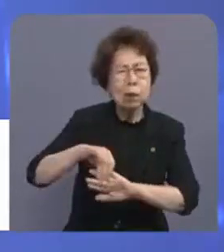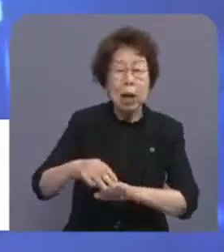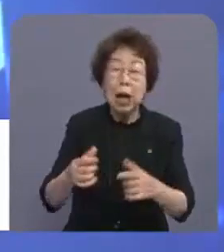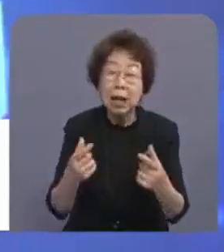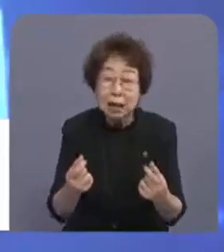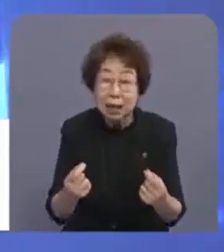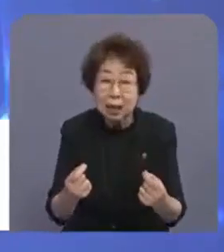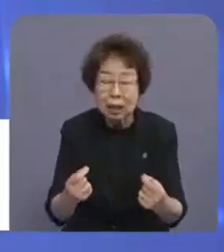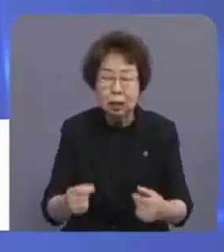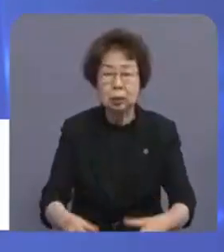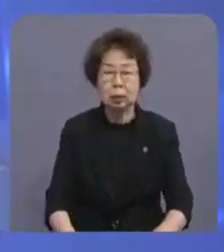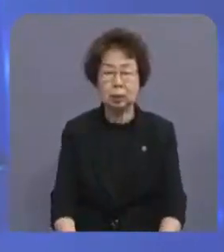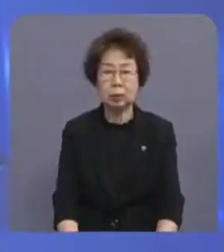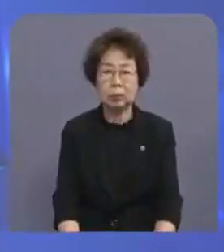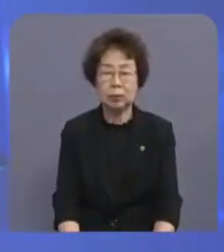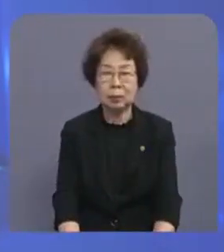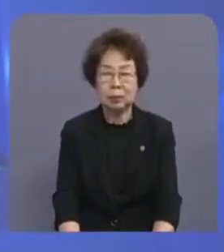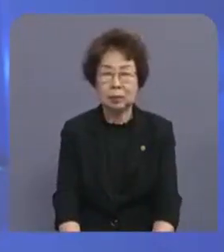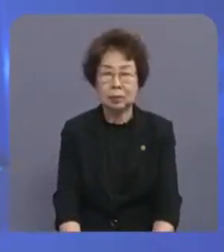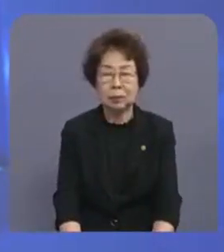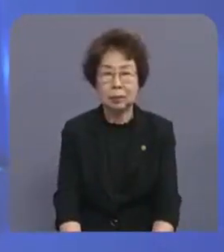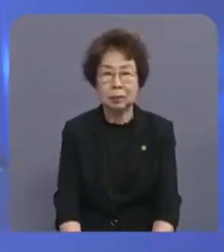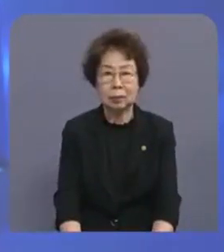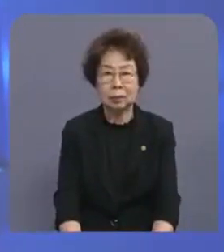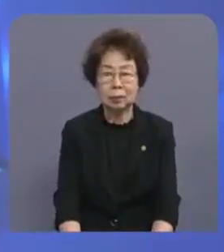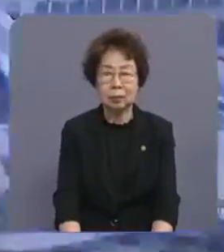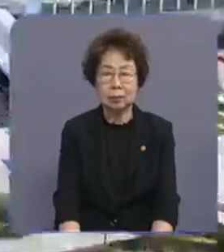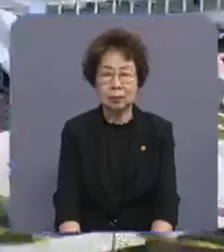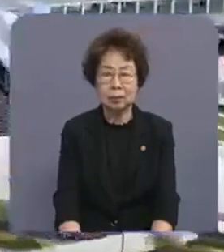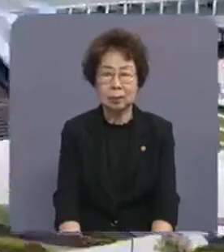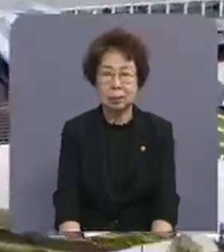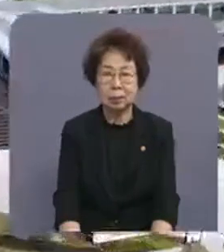진행되고 있습니다. 보도에 최재훈 기자입니다.